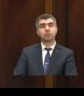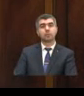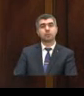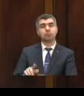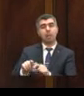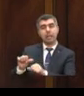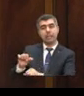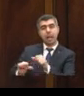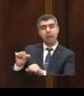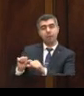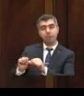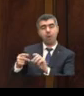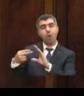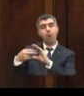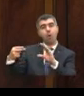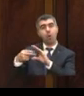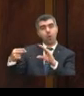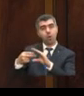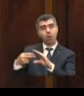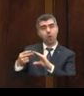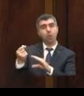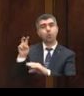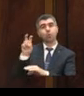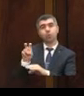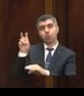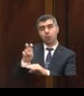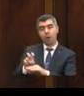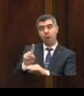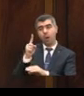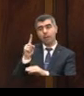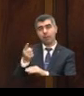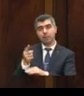اليورو مقابل مع الدولار ب